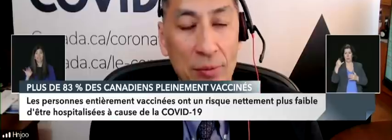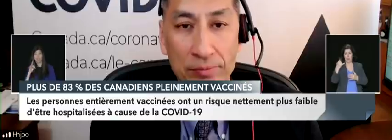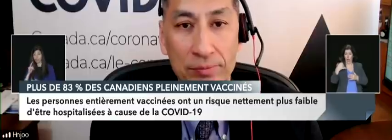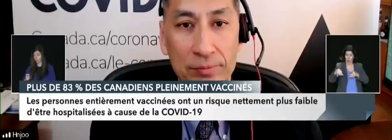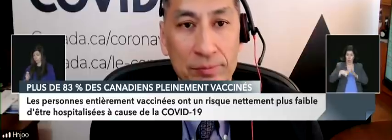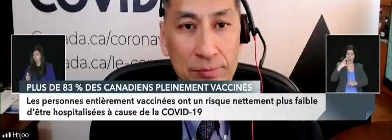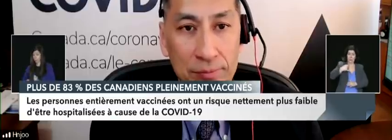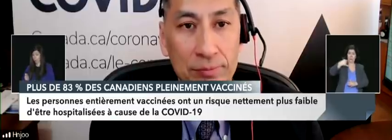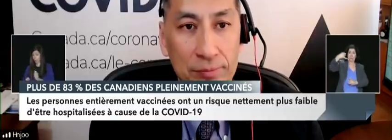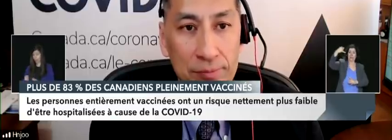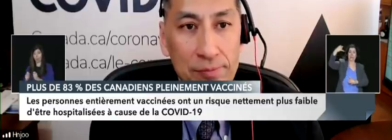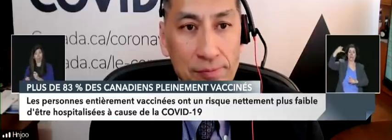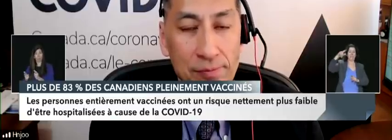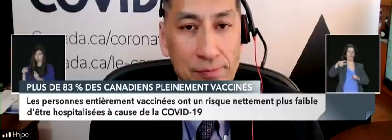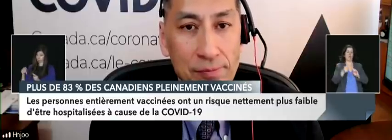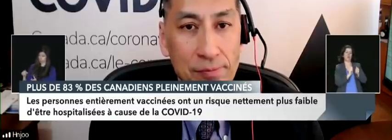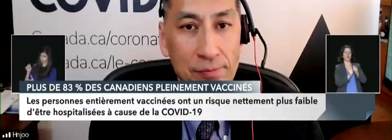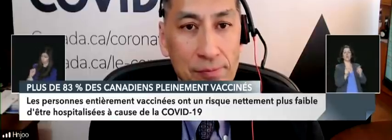direction